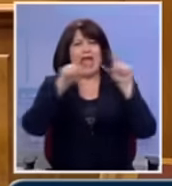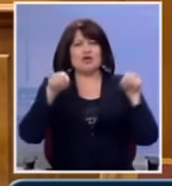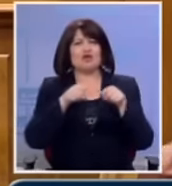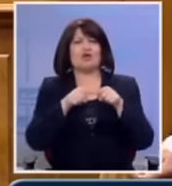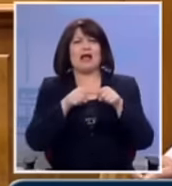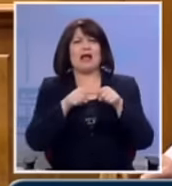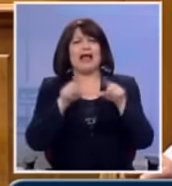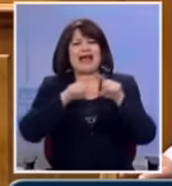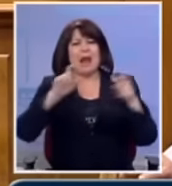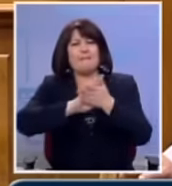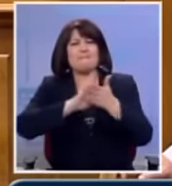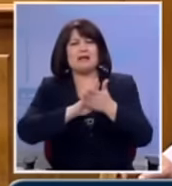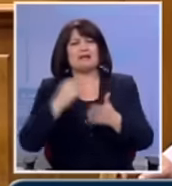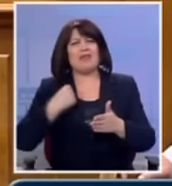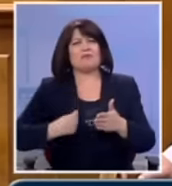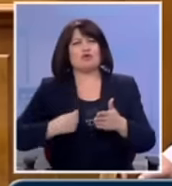του ελληνικού δημοσίου